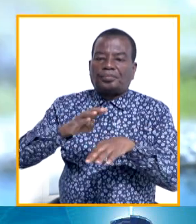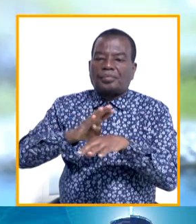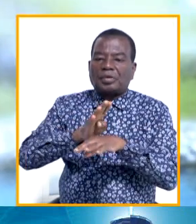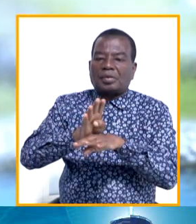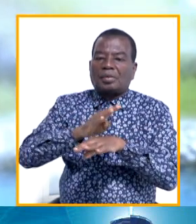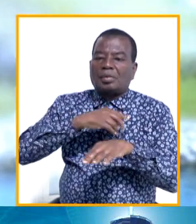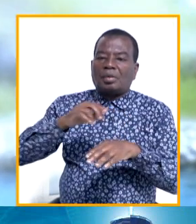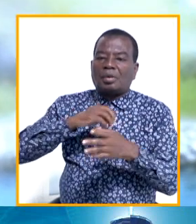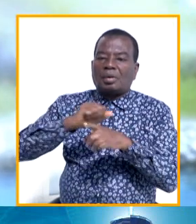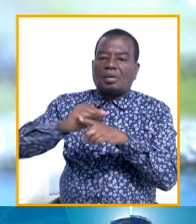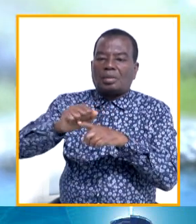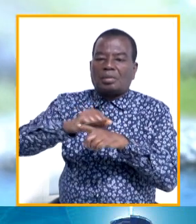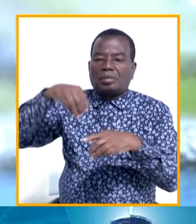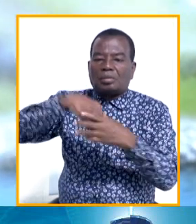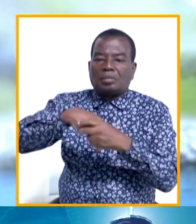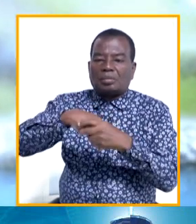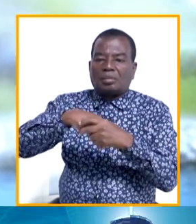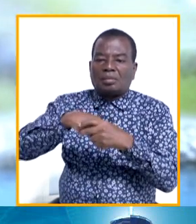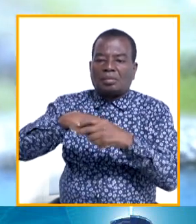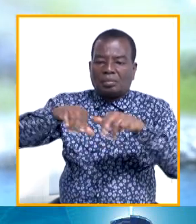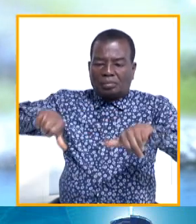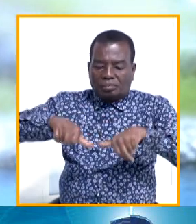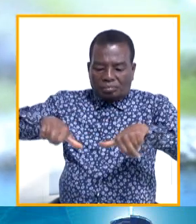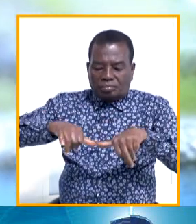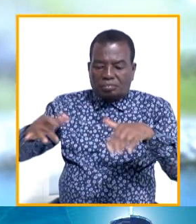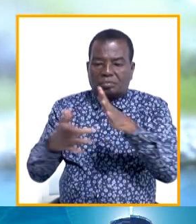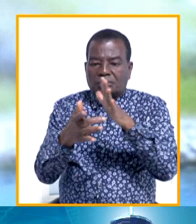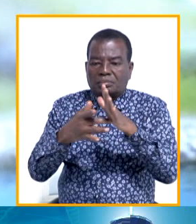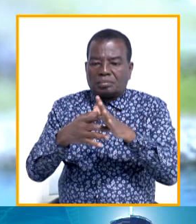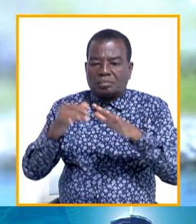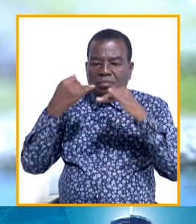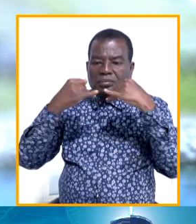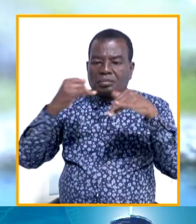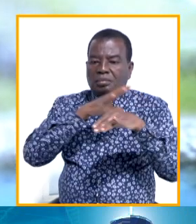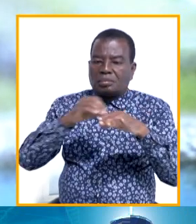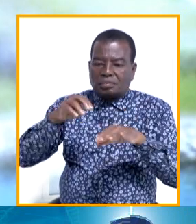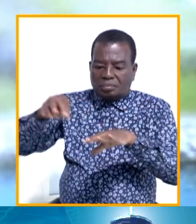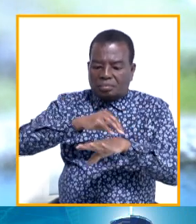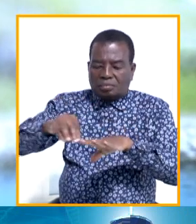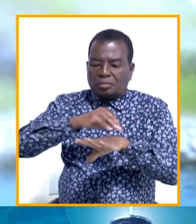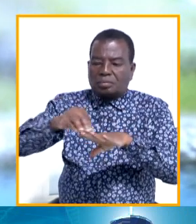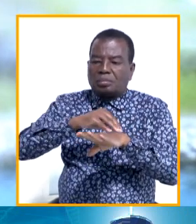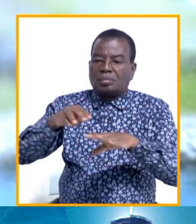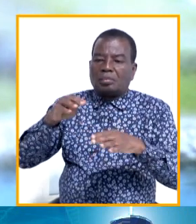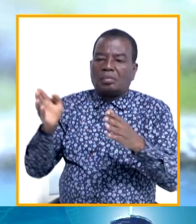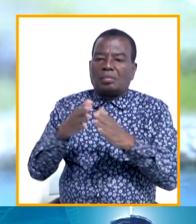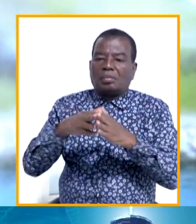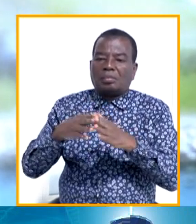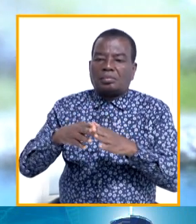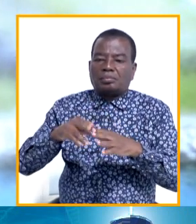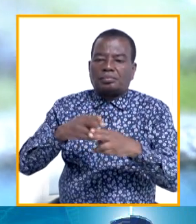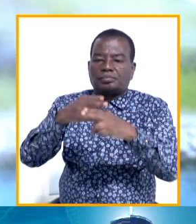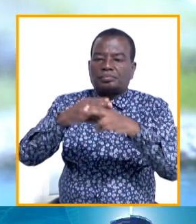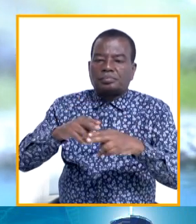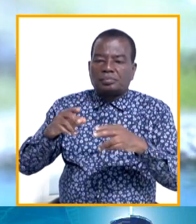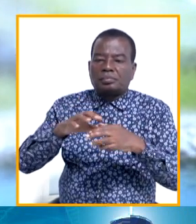été formées dans des domaines des sciences technologie ingénierie et mathématiques une rencontre dénommée régional